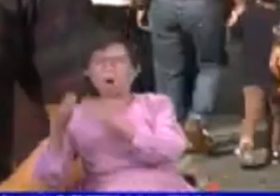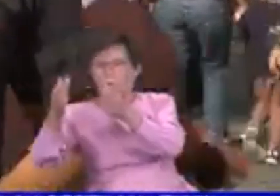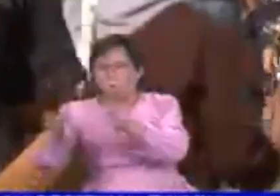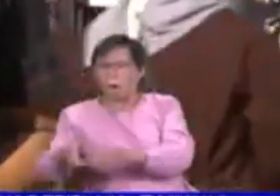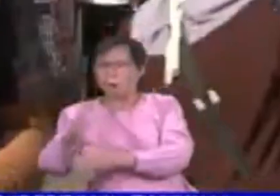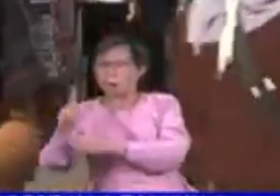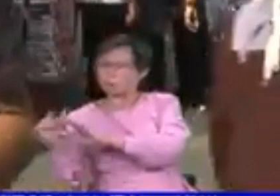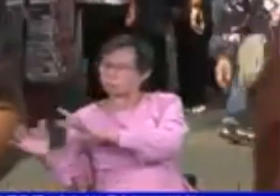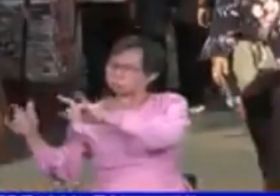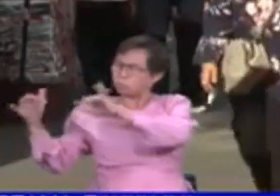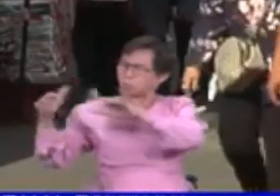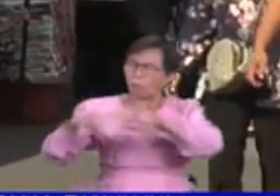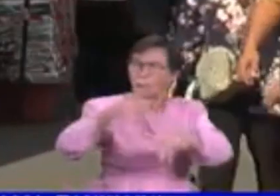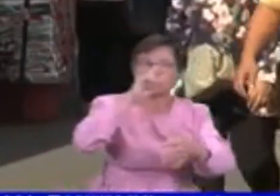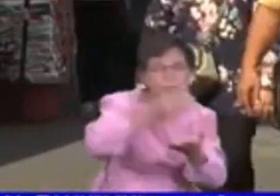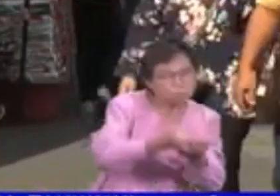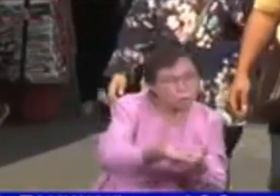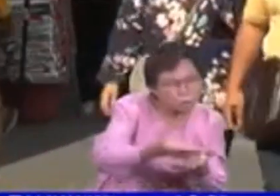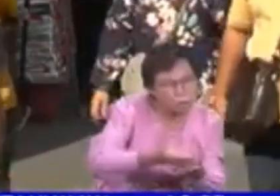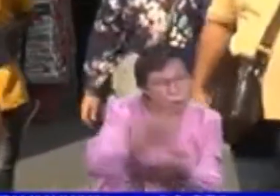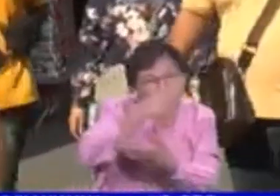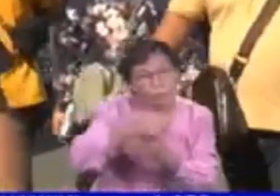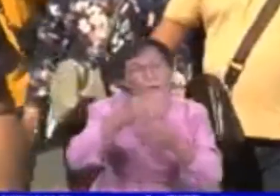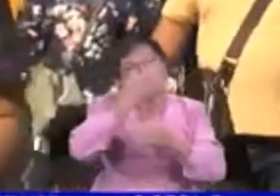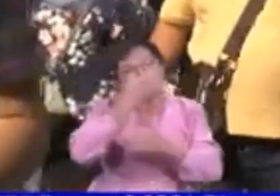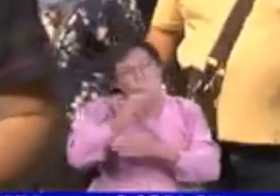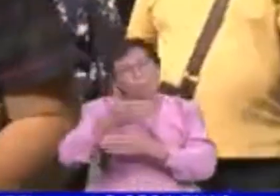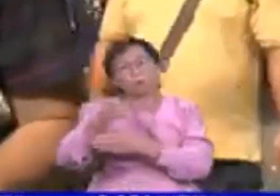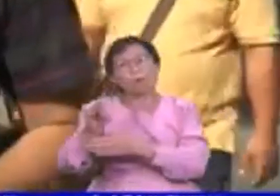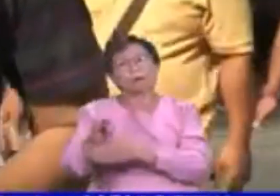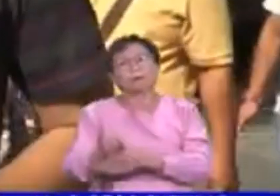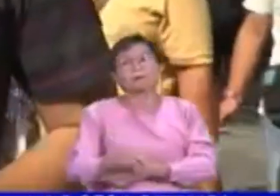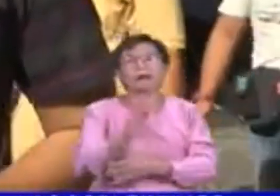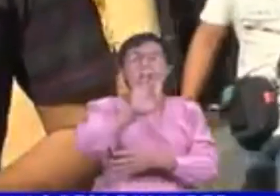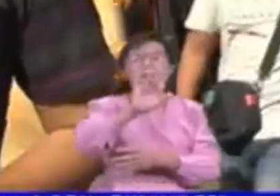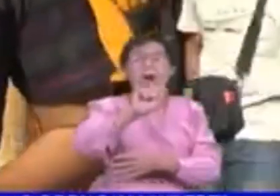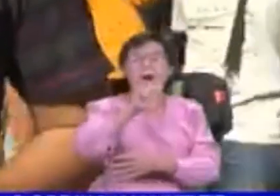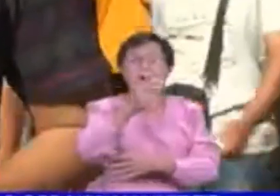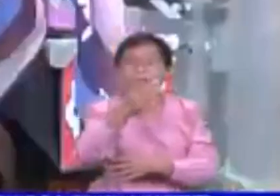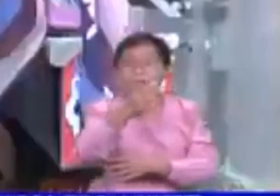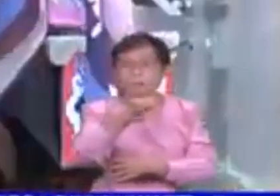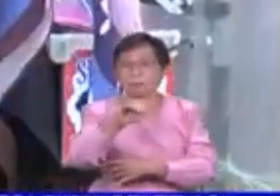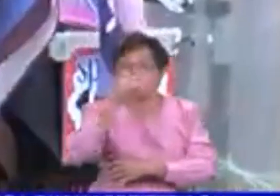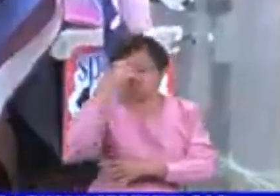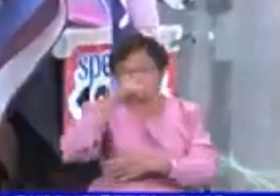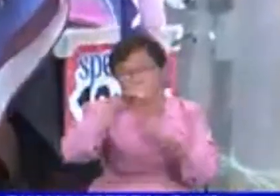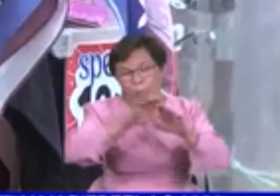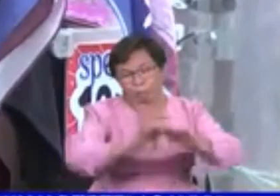kota bagi mendapatkan juadah untuk berbuka. Fahmi Zaidi, Berita RTM.